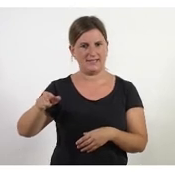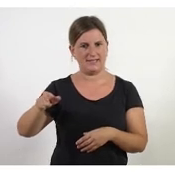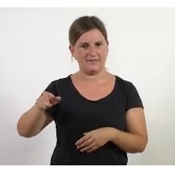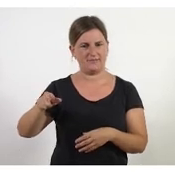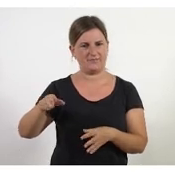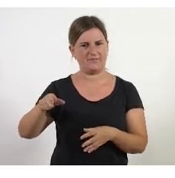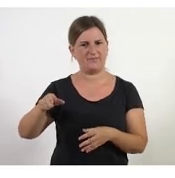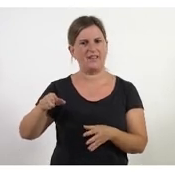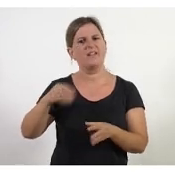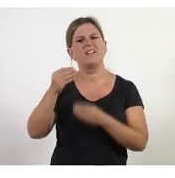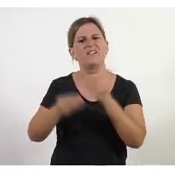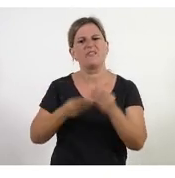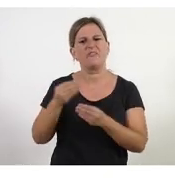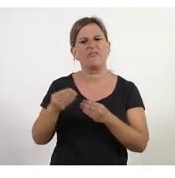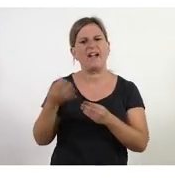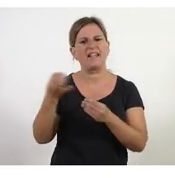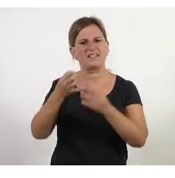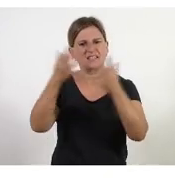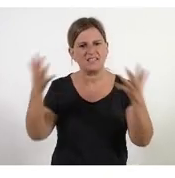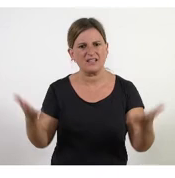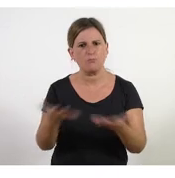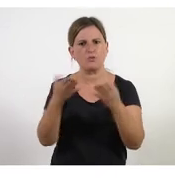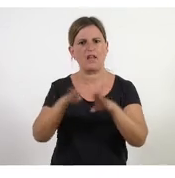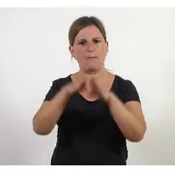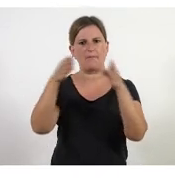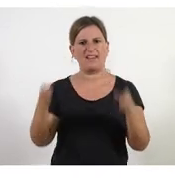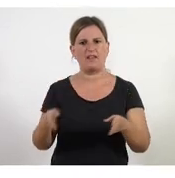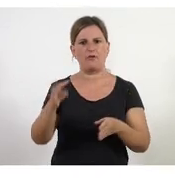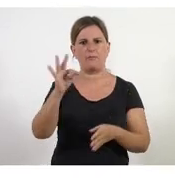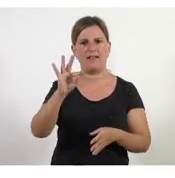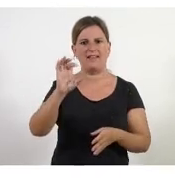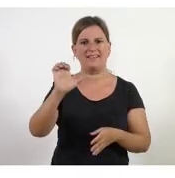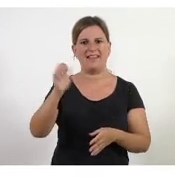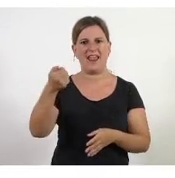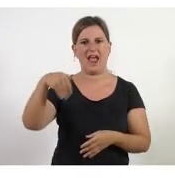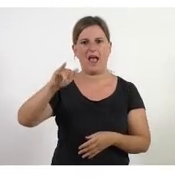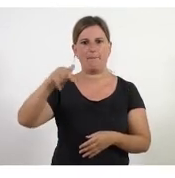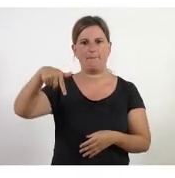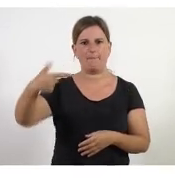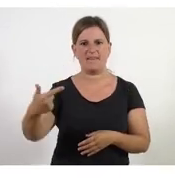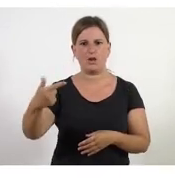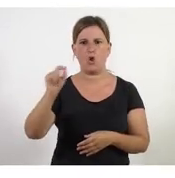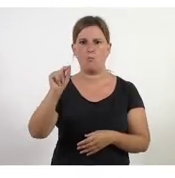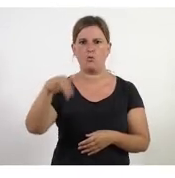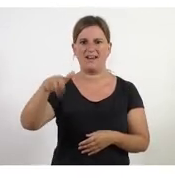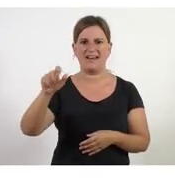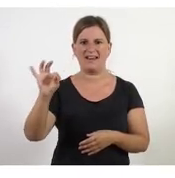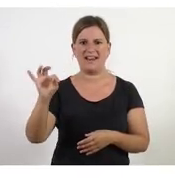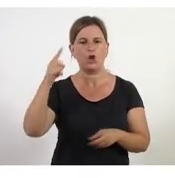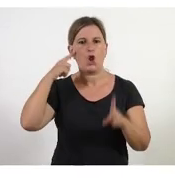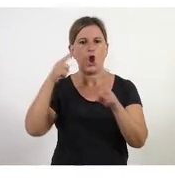desenvolupen i impulsen la plataforma Teaming.net, la plataforma per rebre microdonacions d'un euro